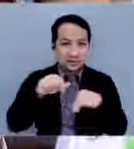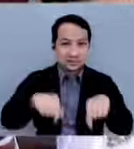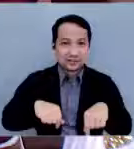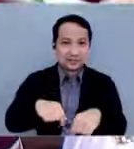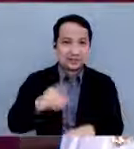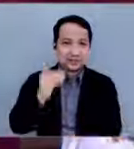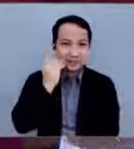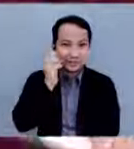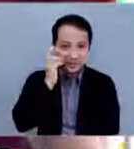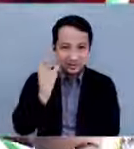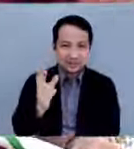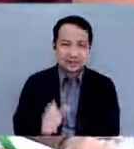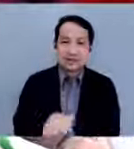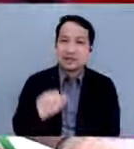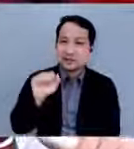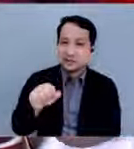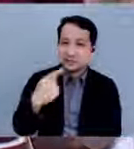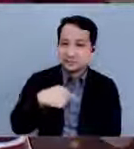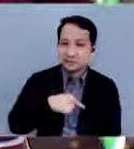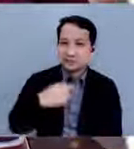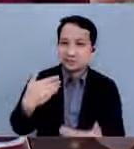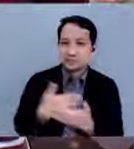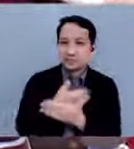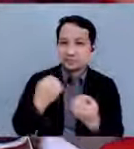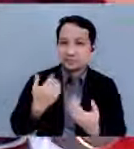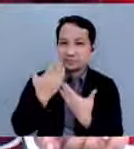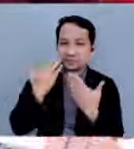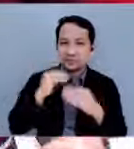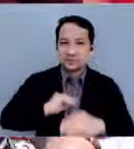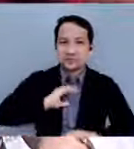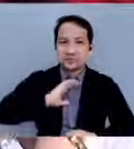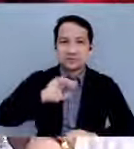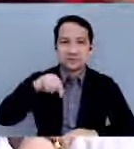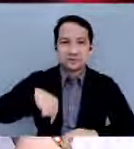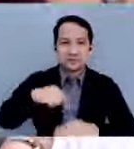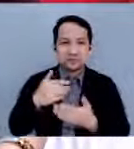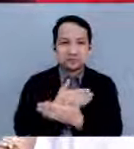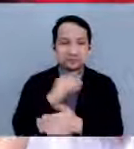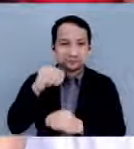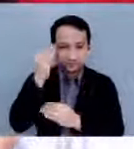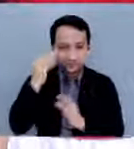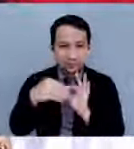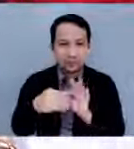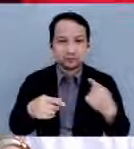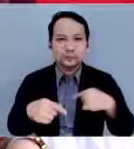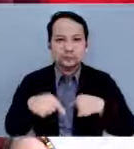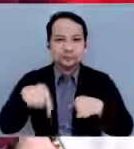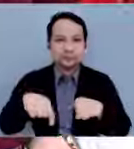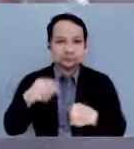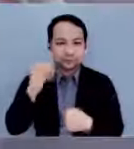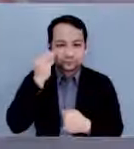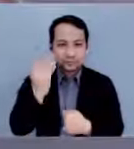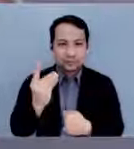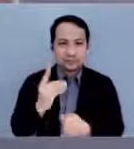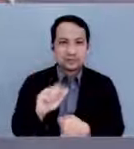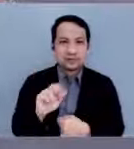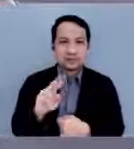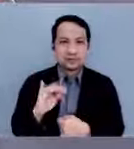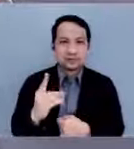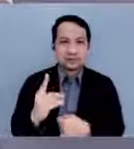Mana. Yes, stay fresh and inspired and motivated ngayong midweek, mga kapatid. Ako naman po, si Bawi Davos. Tatapusin natin